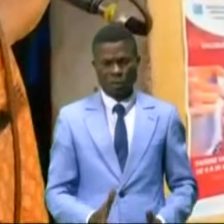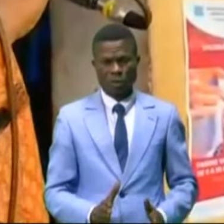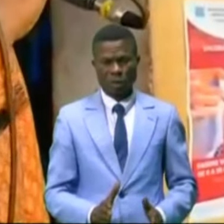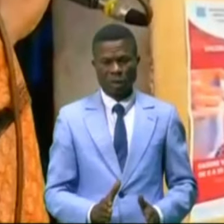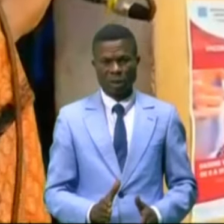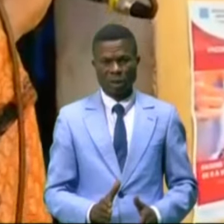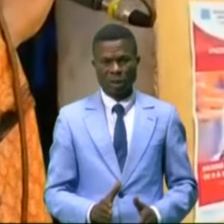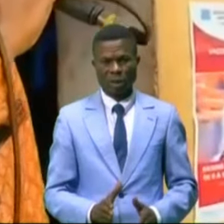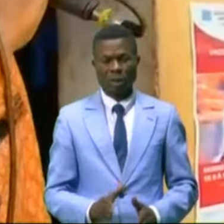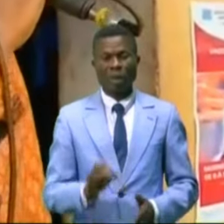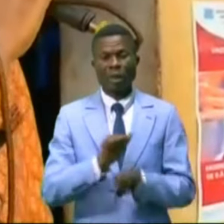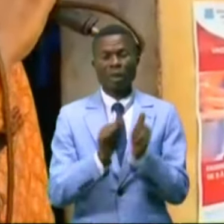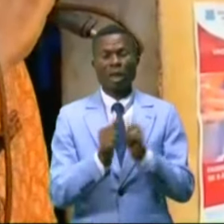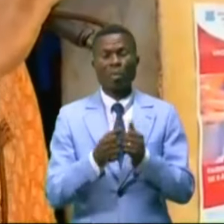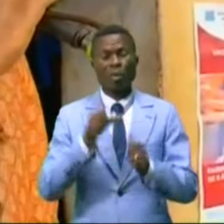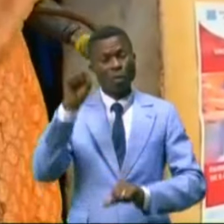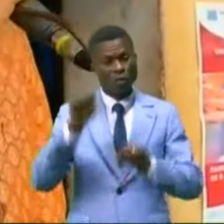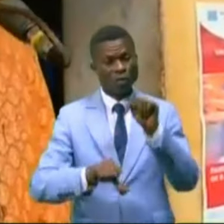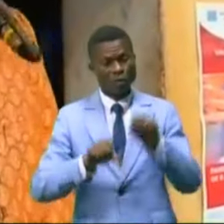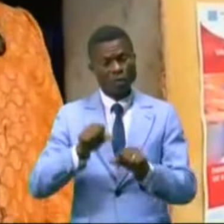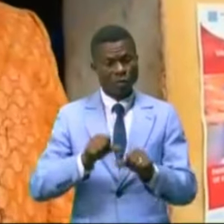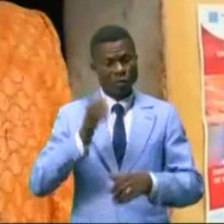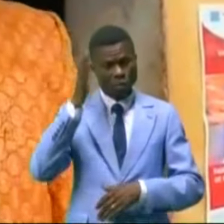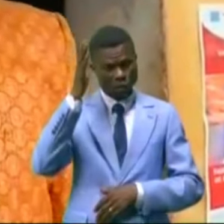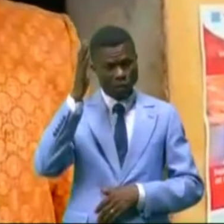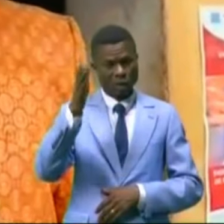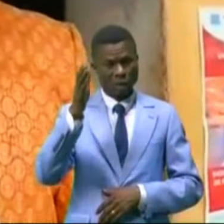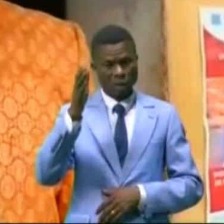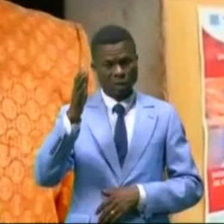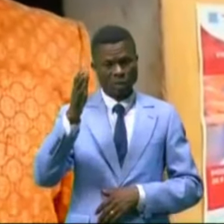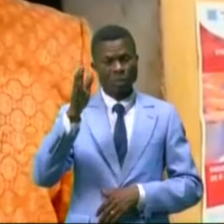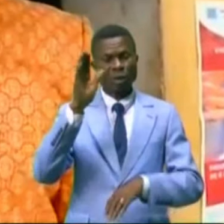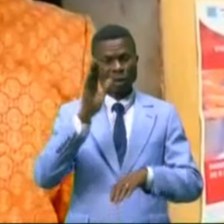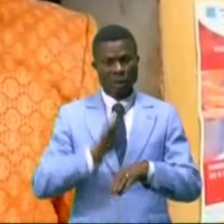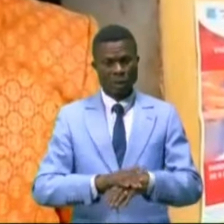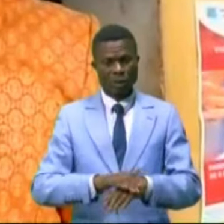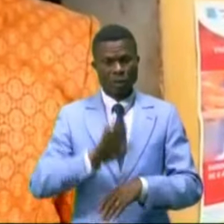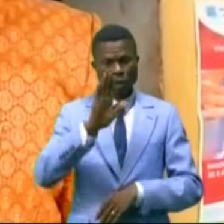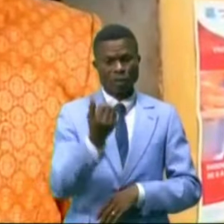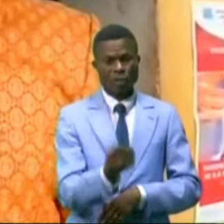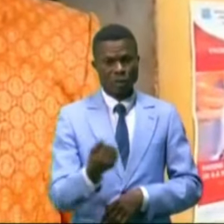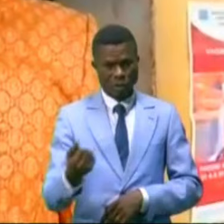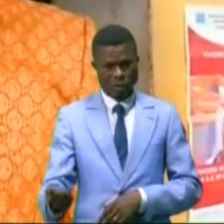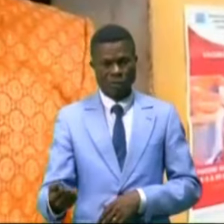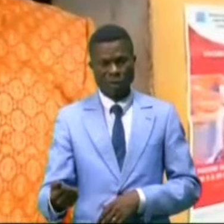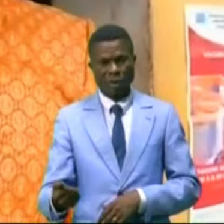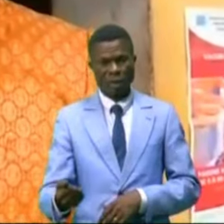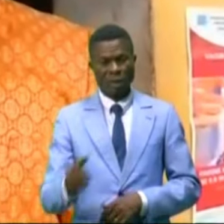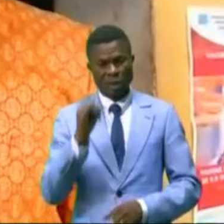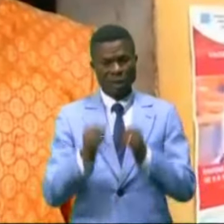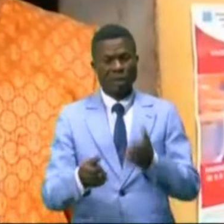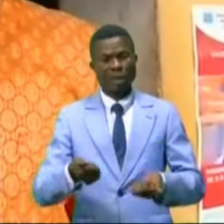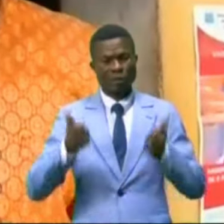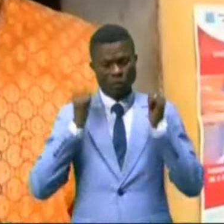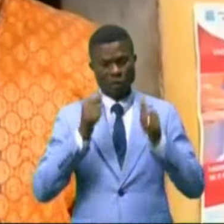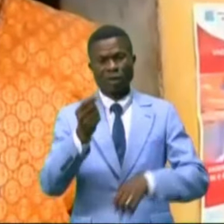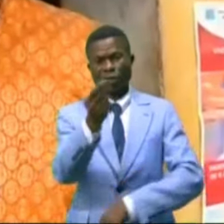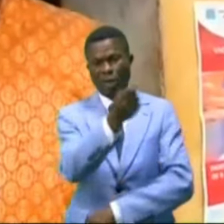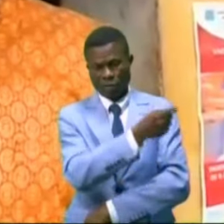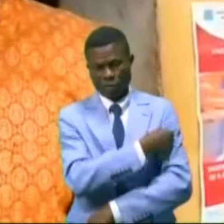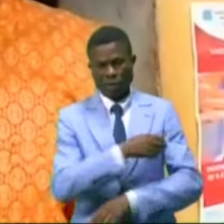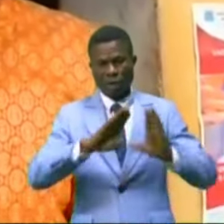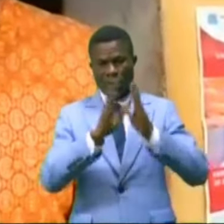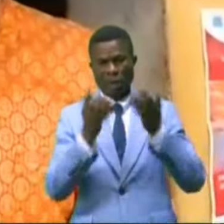des conséquences négatives qui peuvent advenir à nos enfants et à toute la